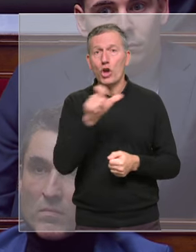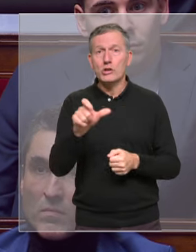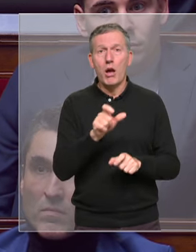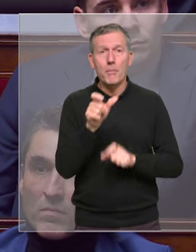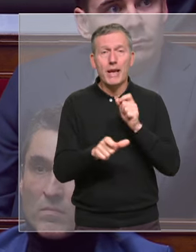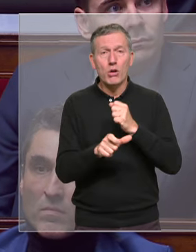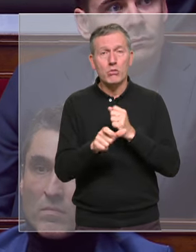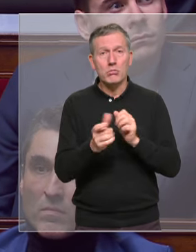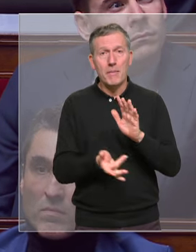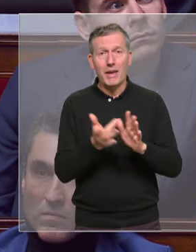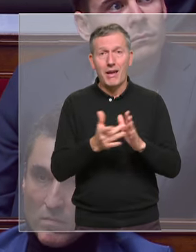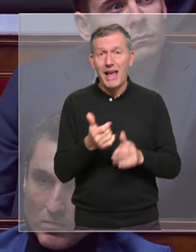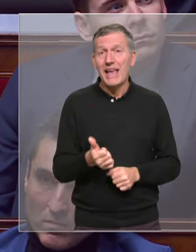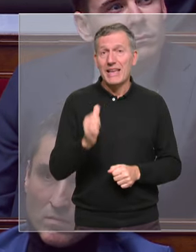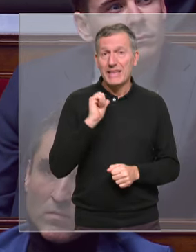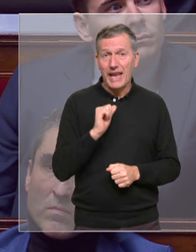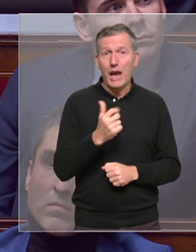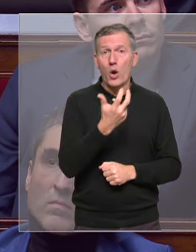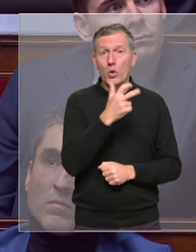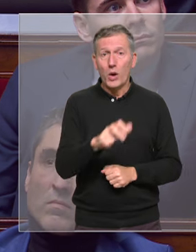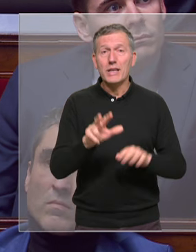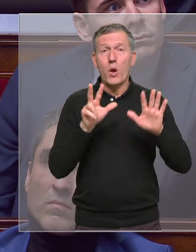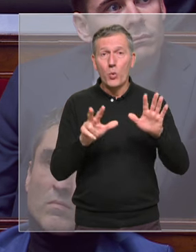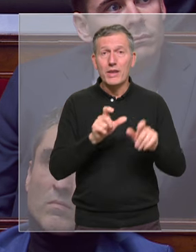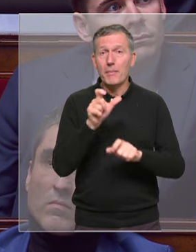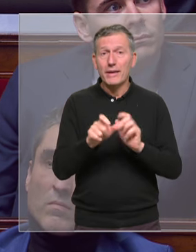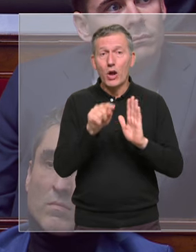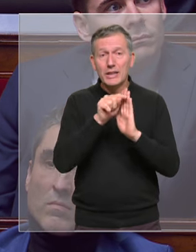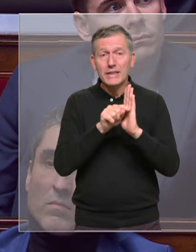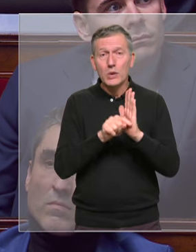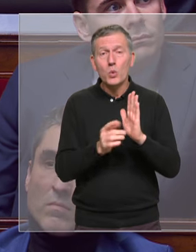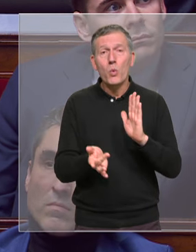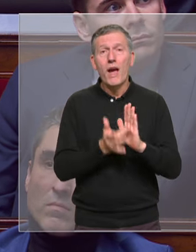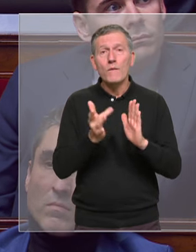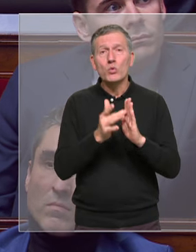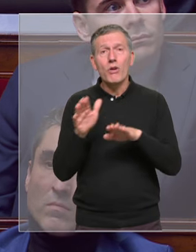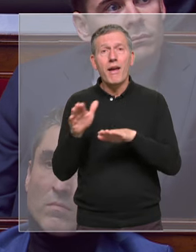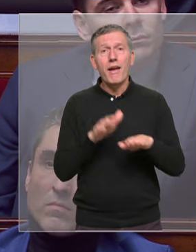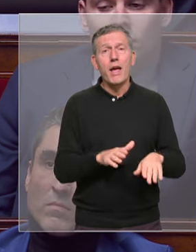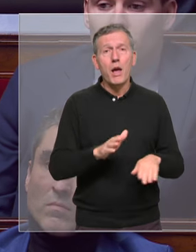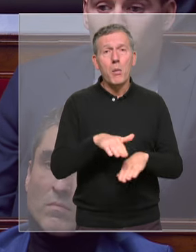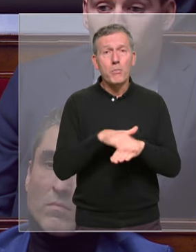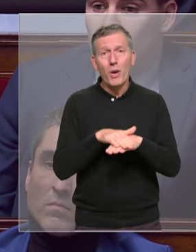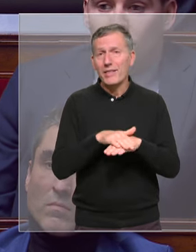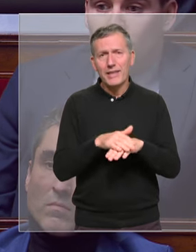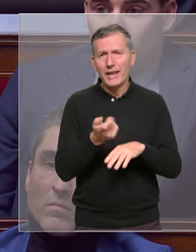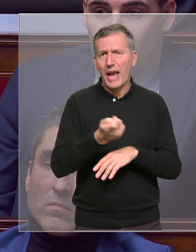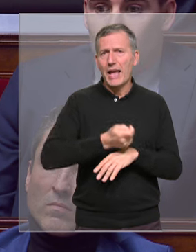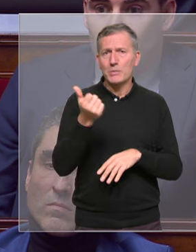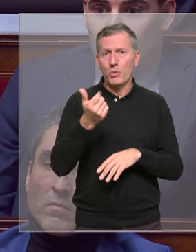Et hier, 308 qui avaient un statut de réfugiés politiques ont pris un vol Air Austral